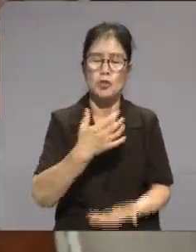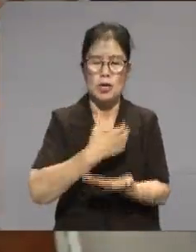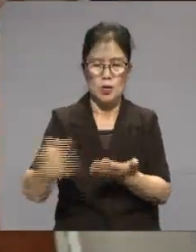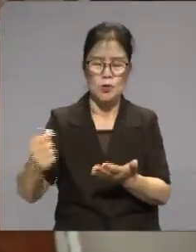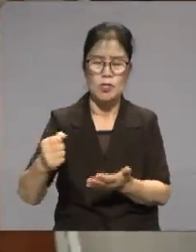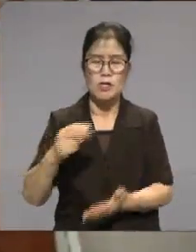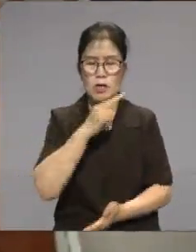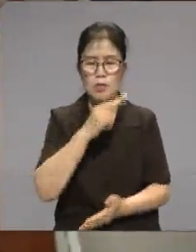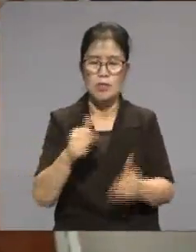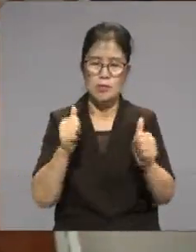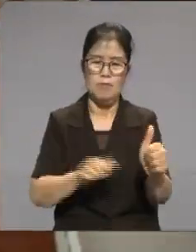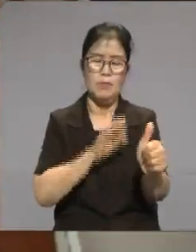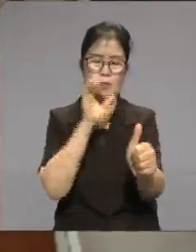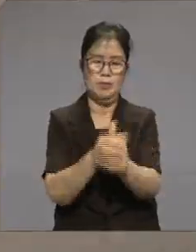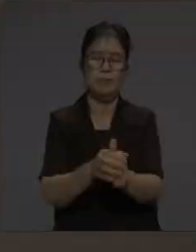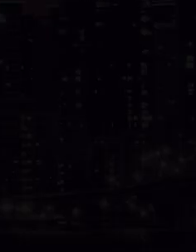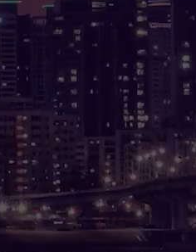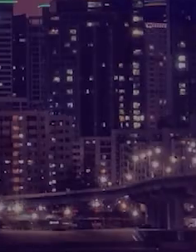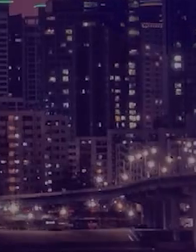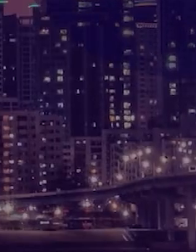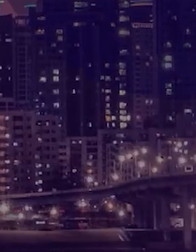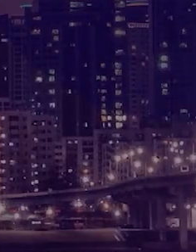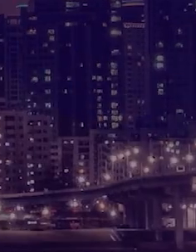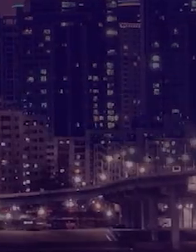혐의 등으로 재판에 넘겨졌습니다